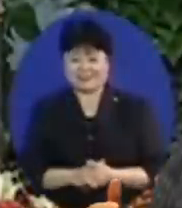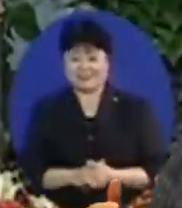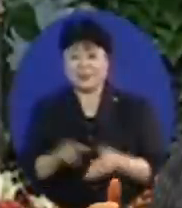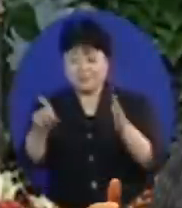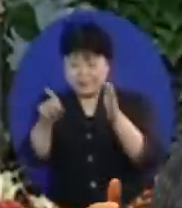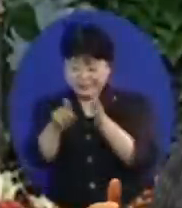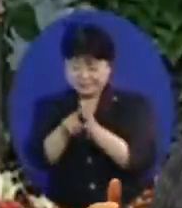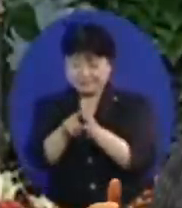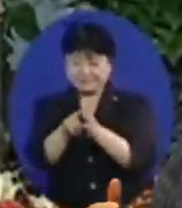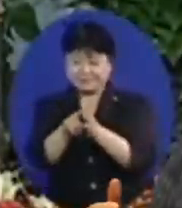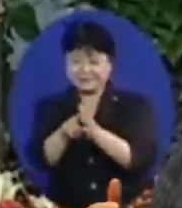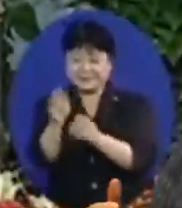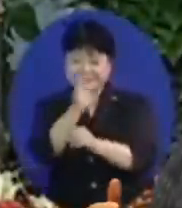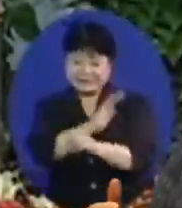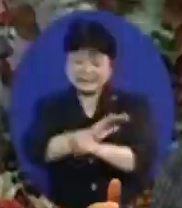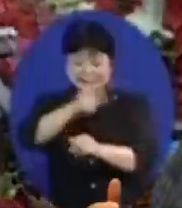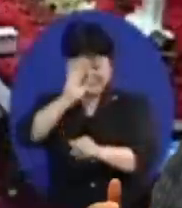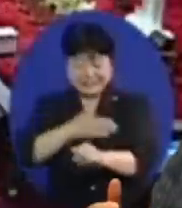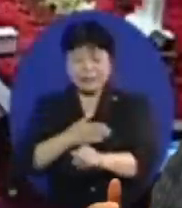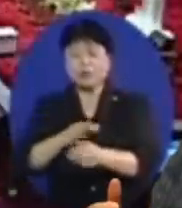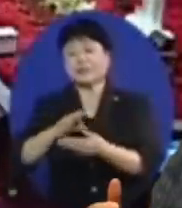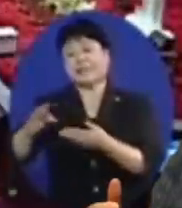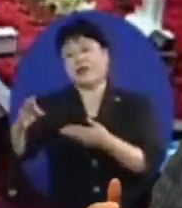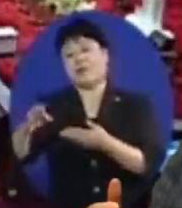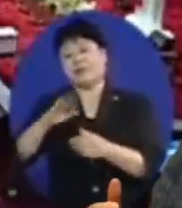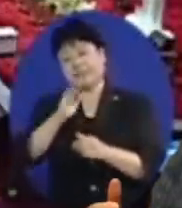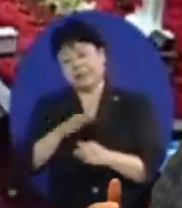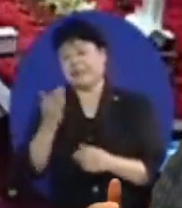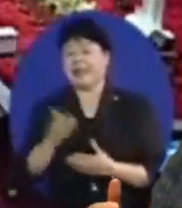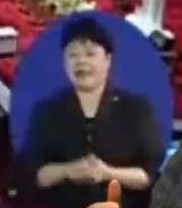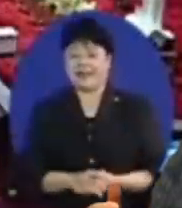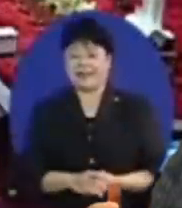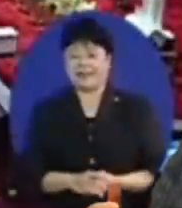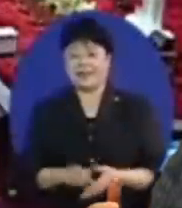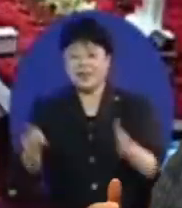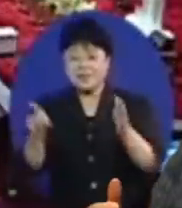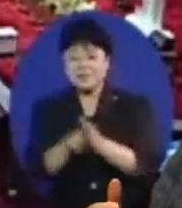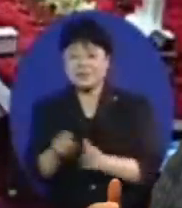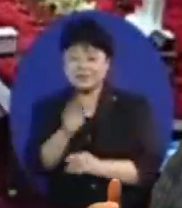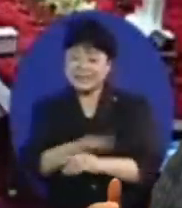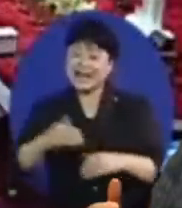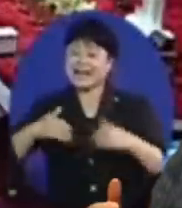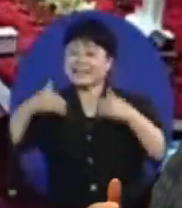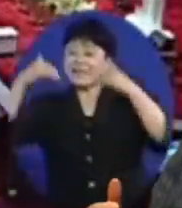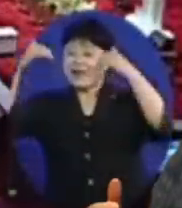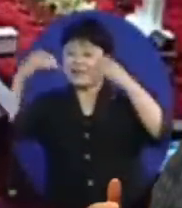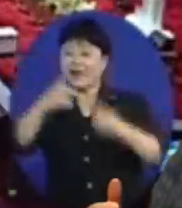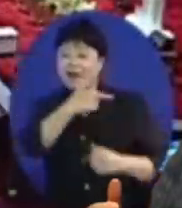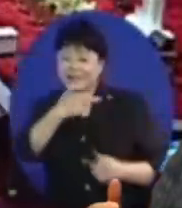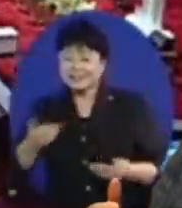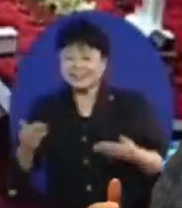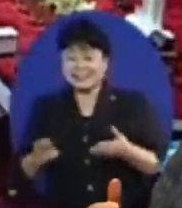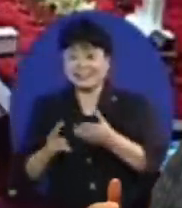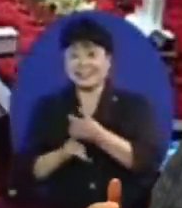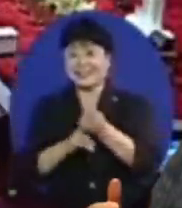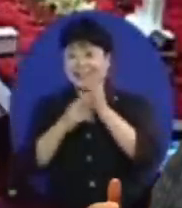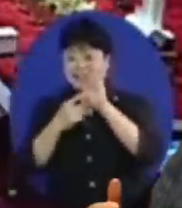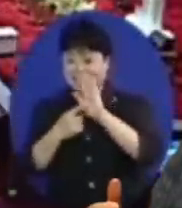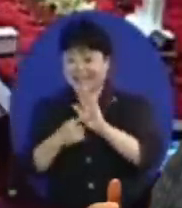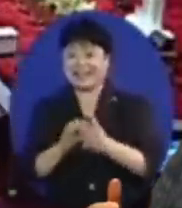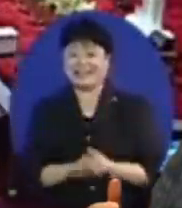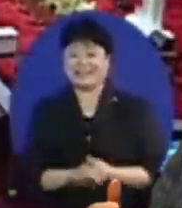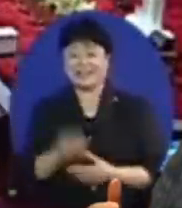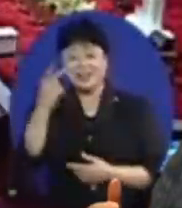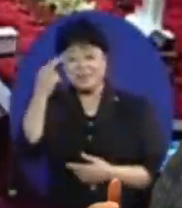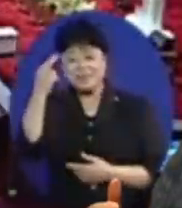믿음을 잘못 사용하면 잘못될 수도 있고 믿음이 잘 사용하면 큰 역사가 일어날 수 있는 것입니다.